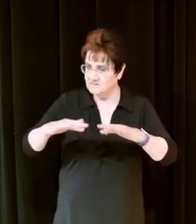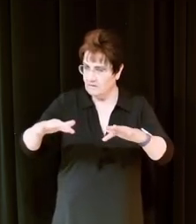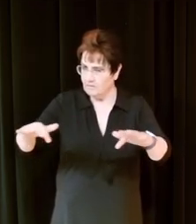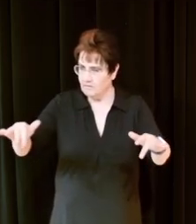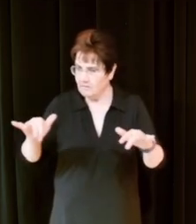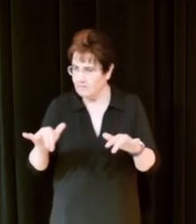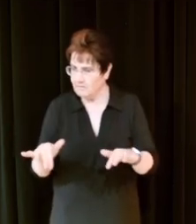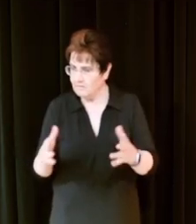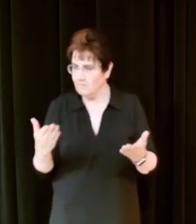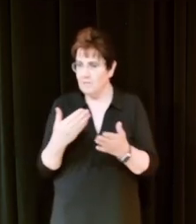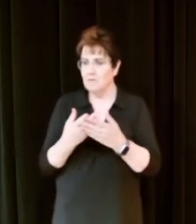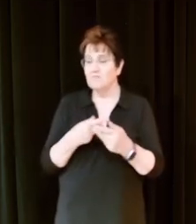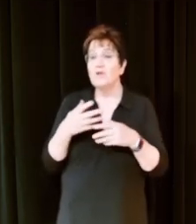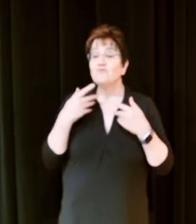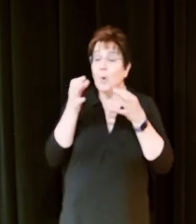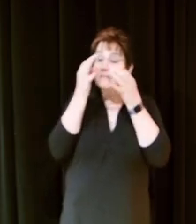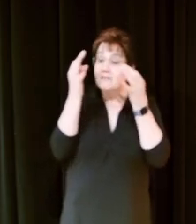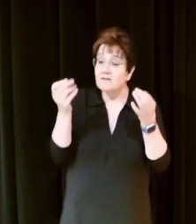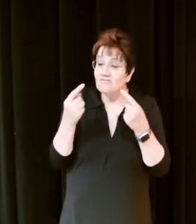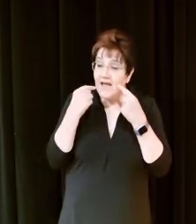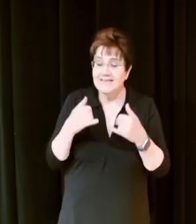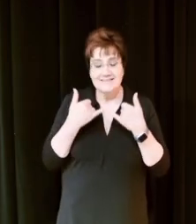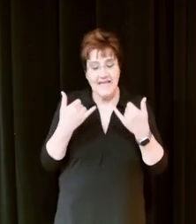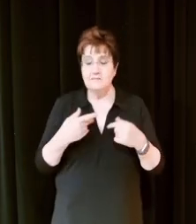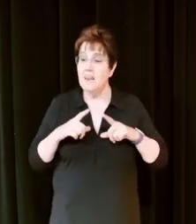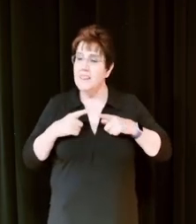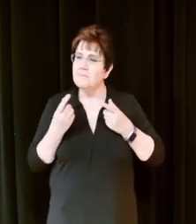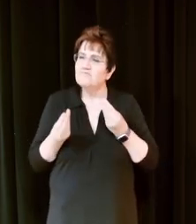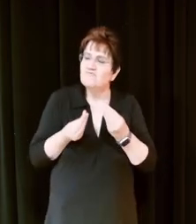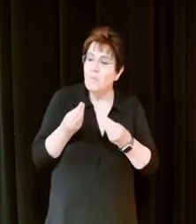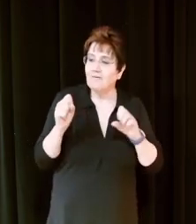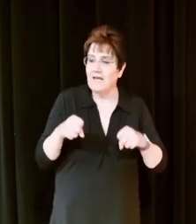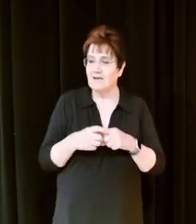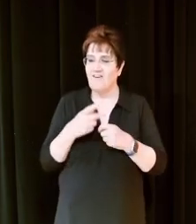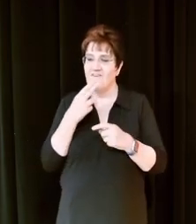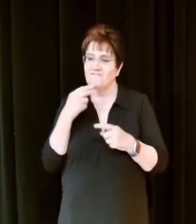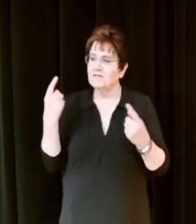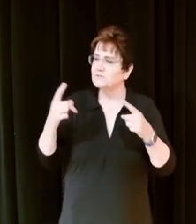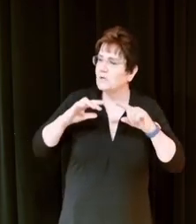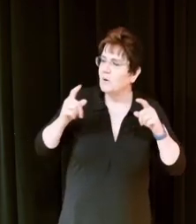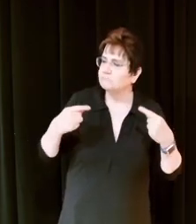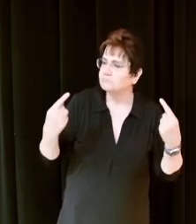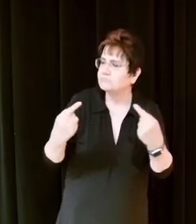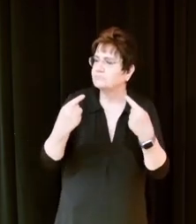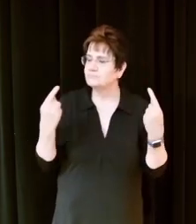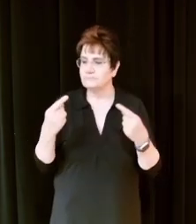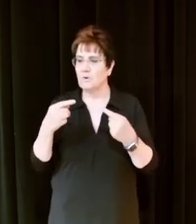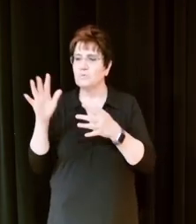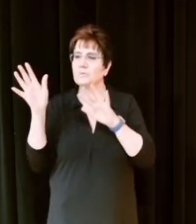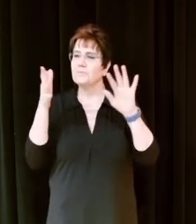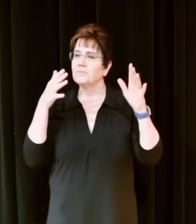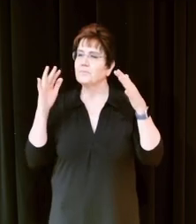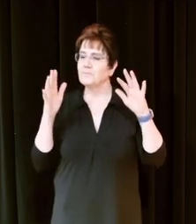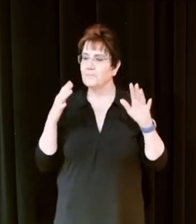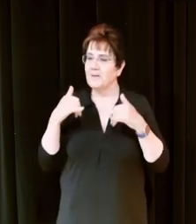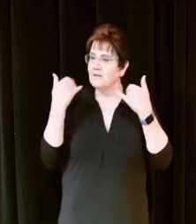Wenn ich Freudentränen weine, weil ich das Leben spüren kann, Wasserkräusel, laue Brise, jetzt zieht es mich